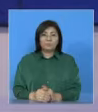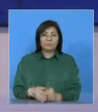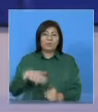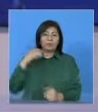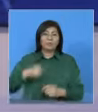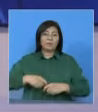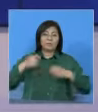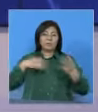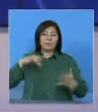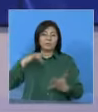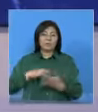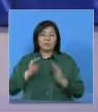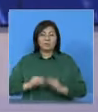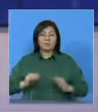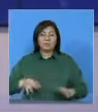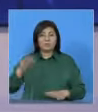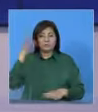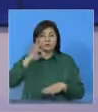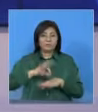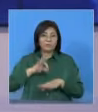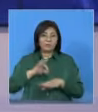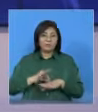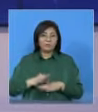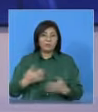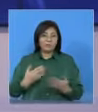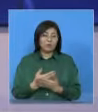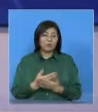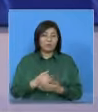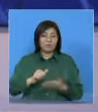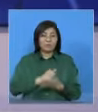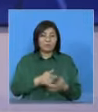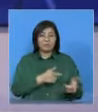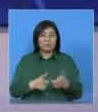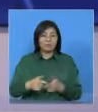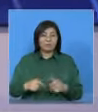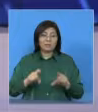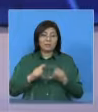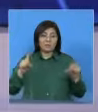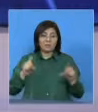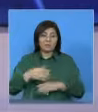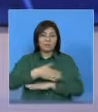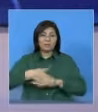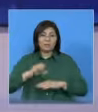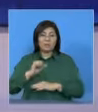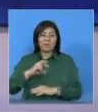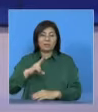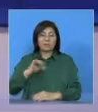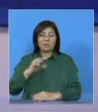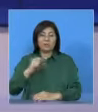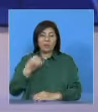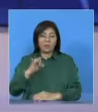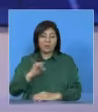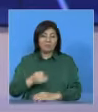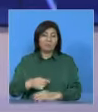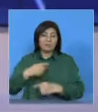В Актобе откроется центр для детей с аутизмом. Эскиз нового объекта готов. Здание будет расположено на проспекте Санкибай-Батыра. Работы